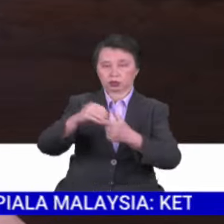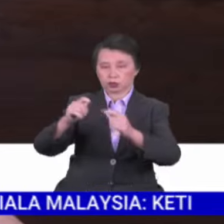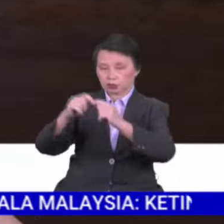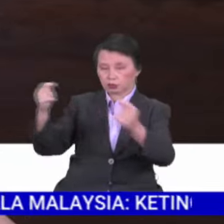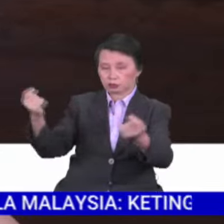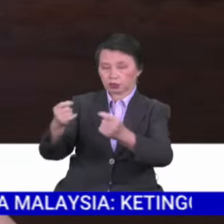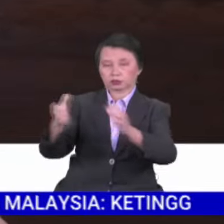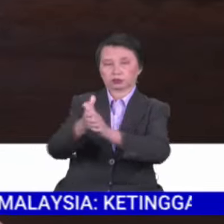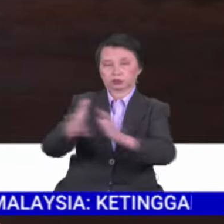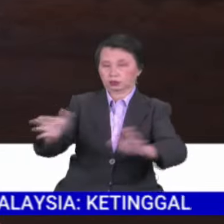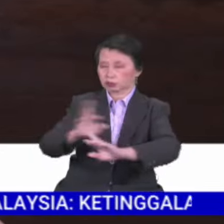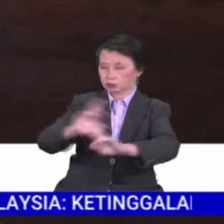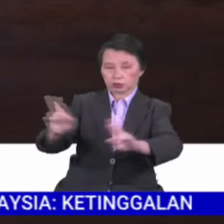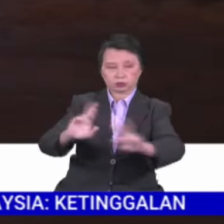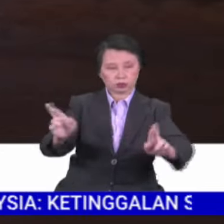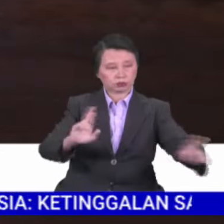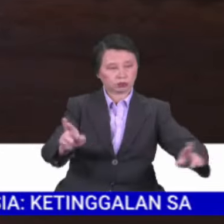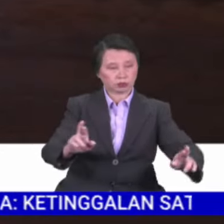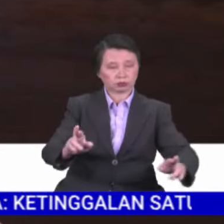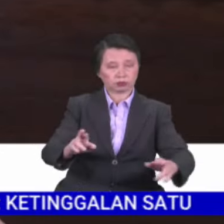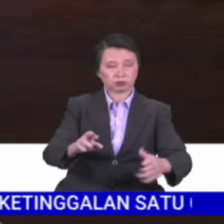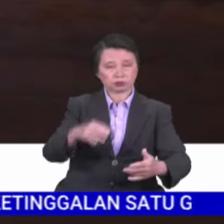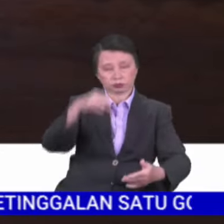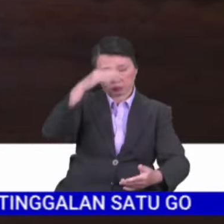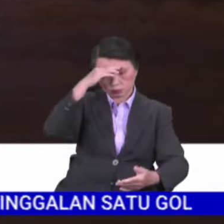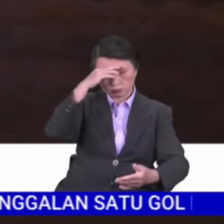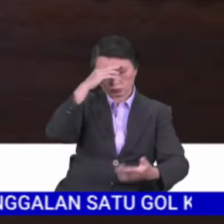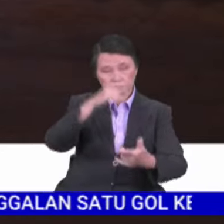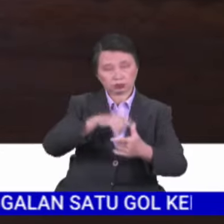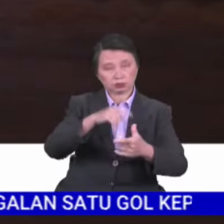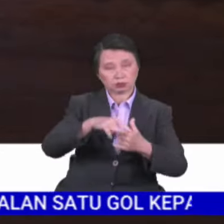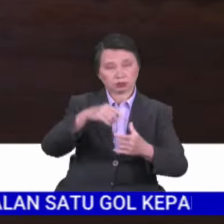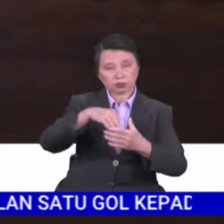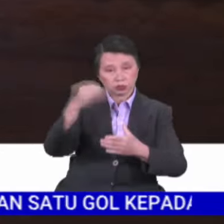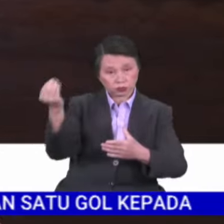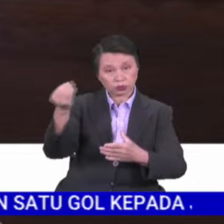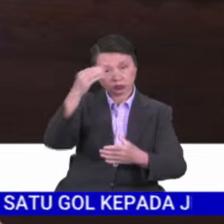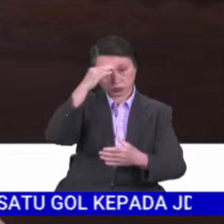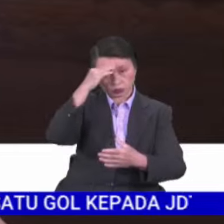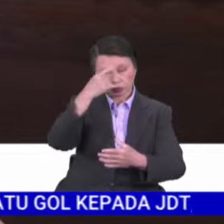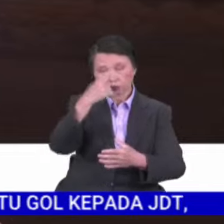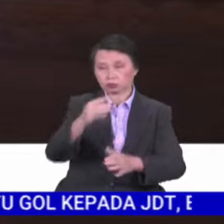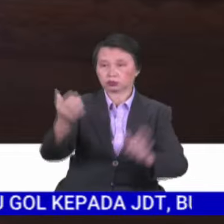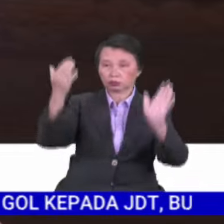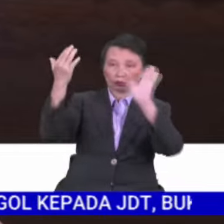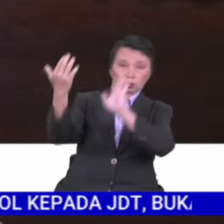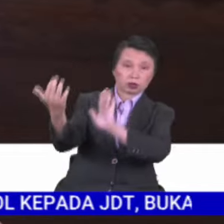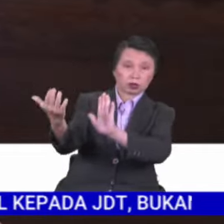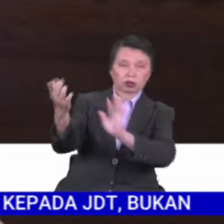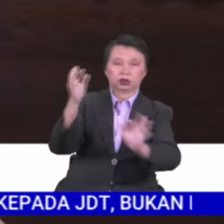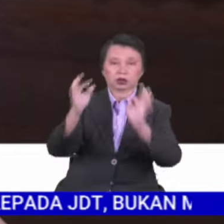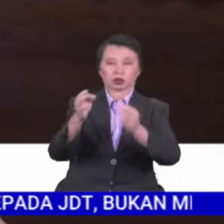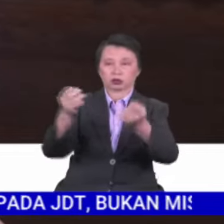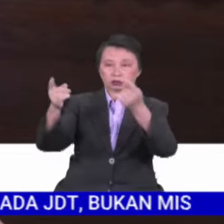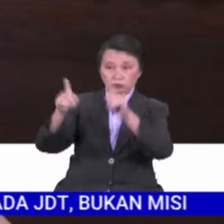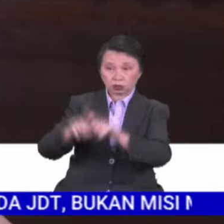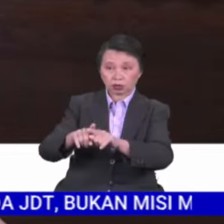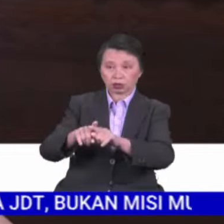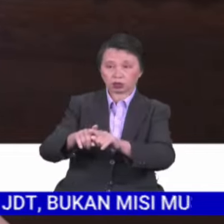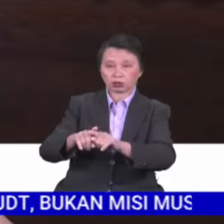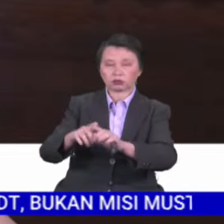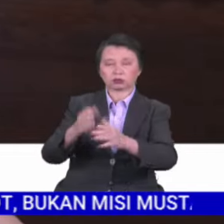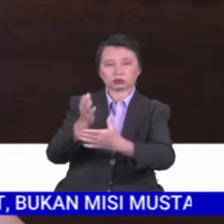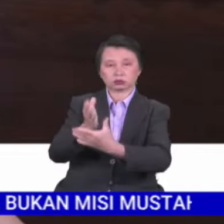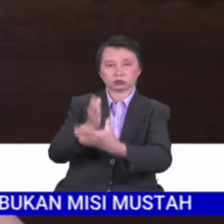keselamatan di negeri kita ini ataupun negeri Johor ini dalam menghadapi sekiranya berlaku situasi kawalan keteraman